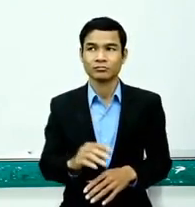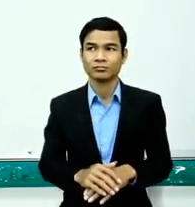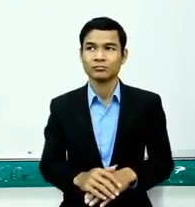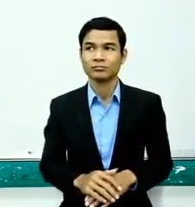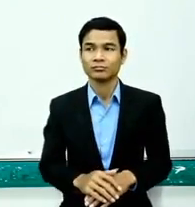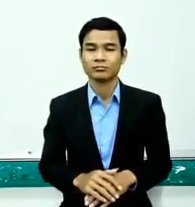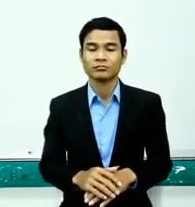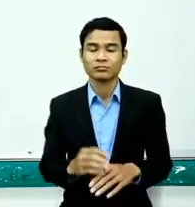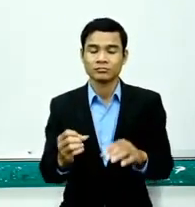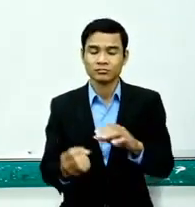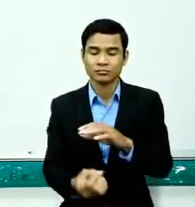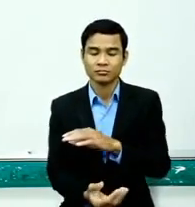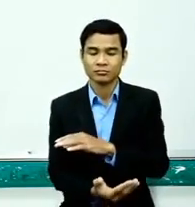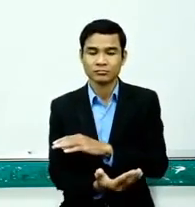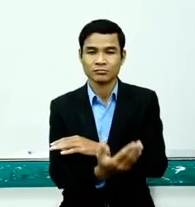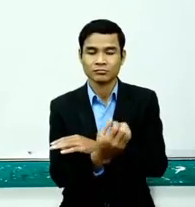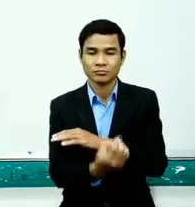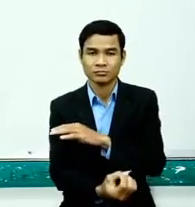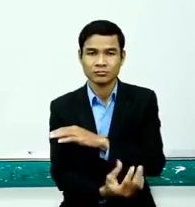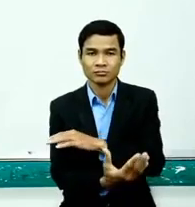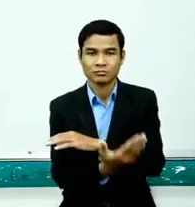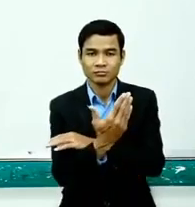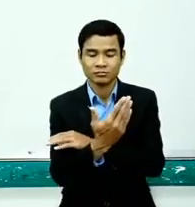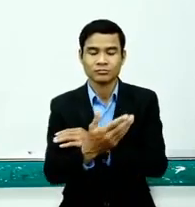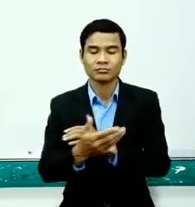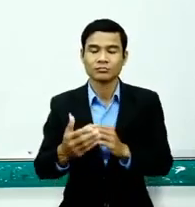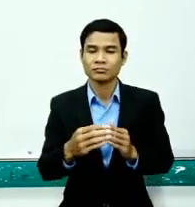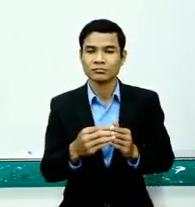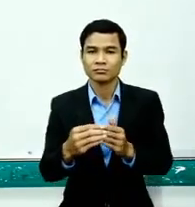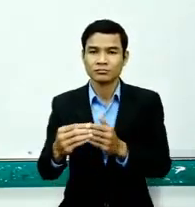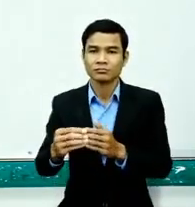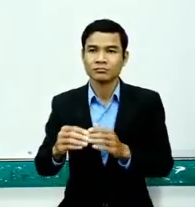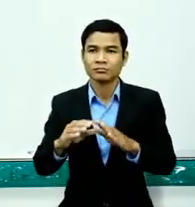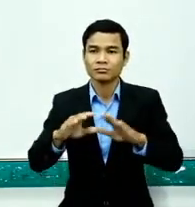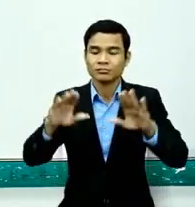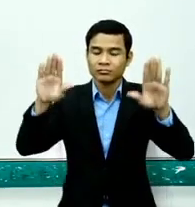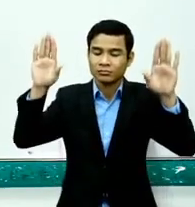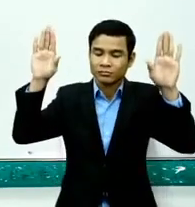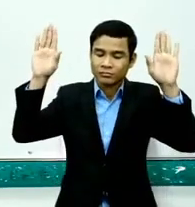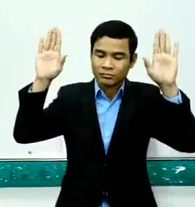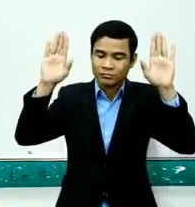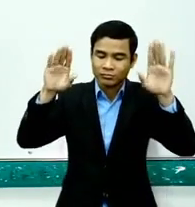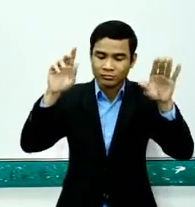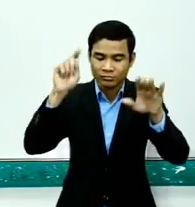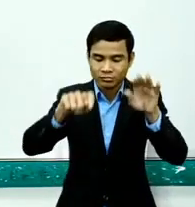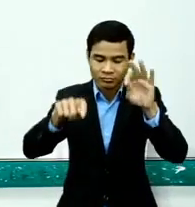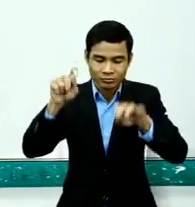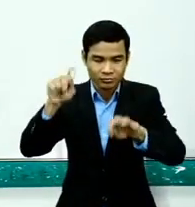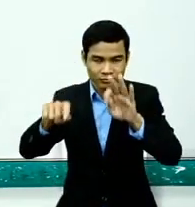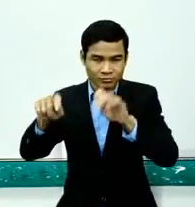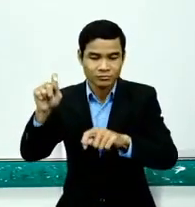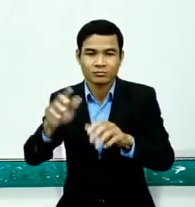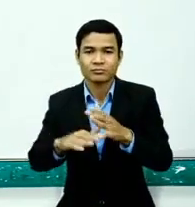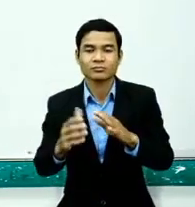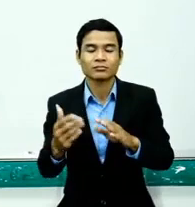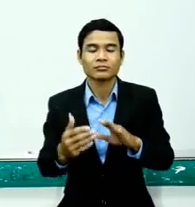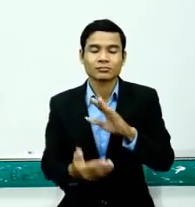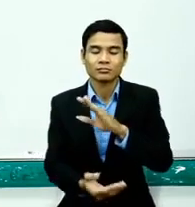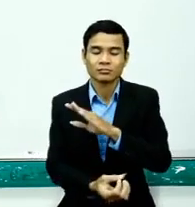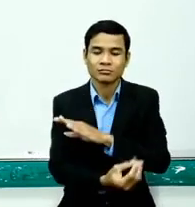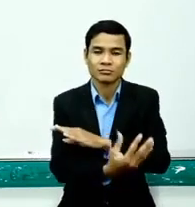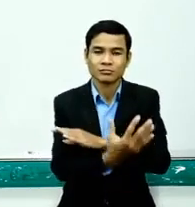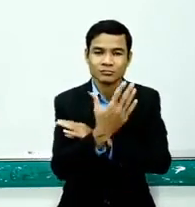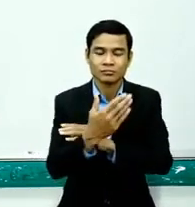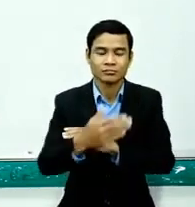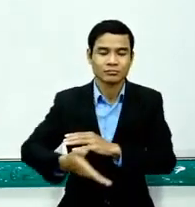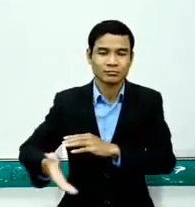1 2 3ព្រះតិនរះហើយនំគ្នាលើកដៃកុកទីកែកើតព្រះតិនរះហើ